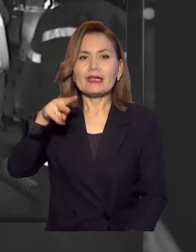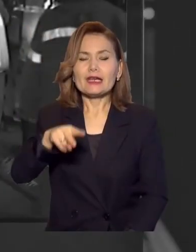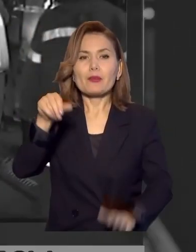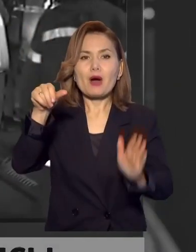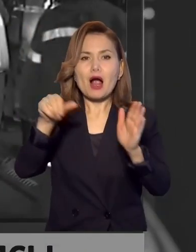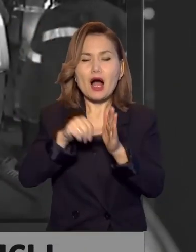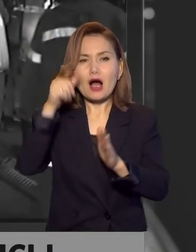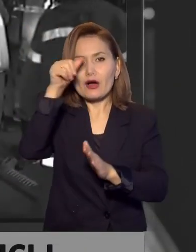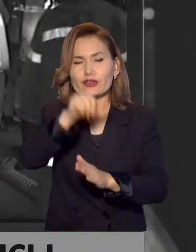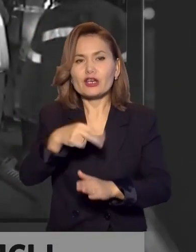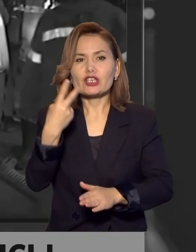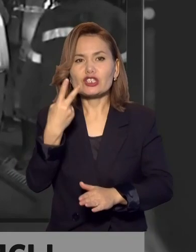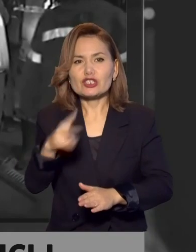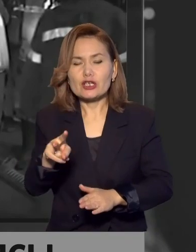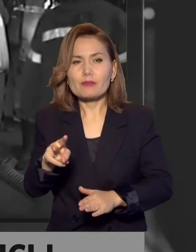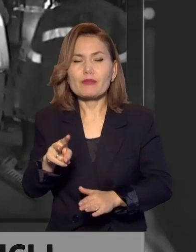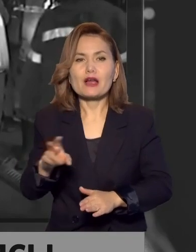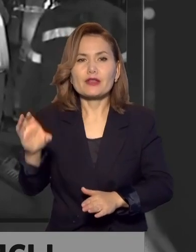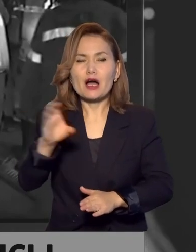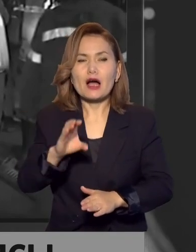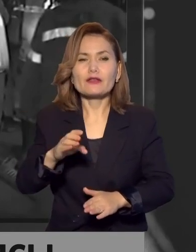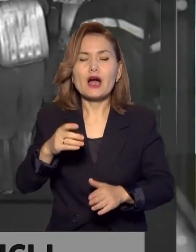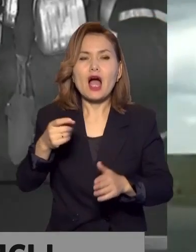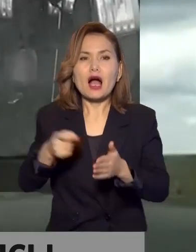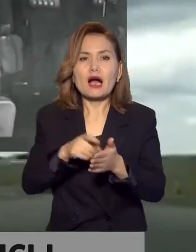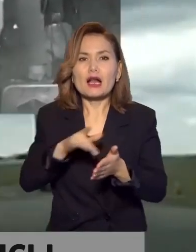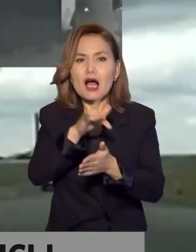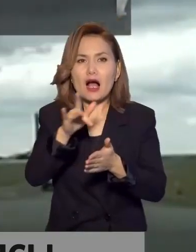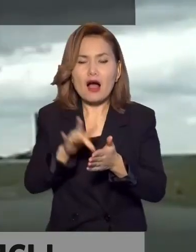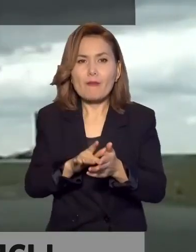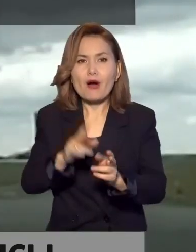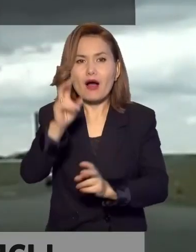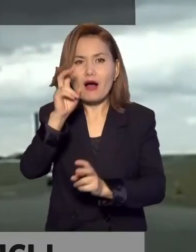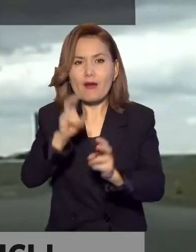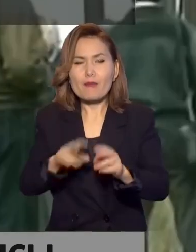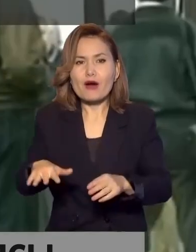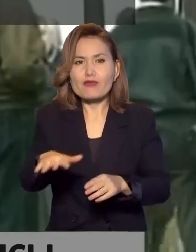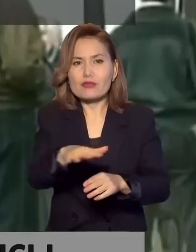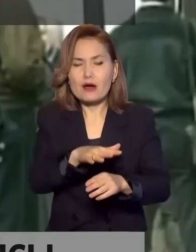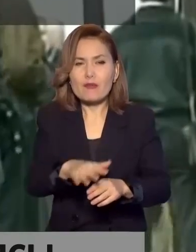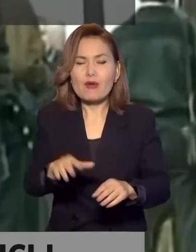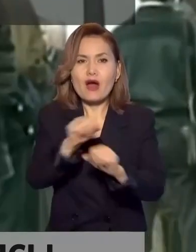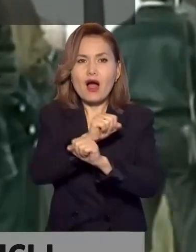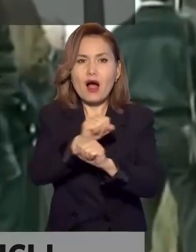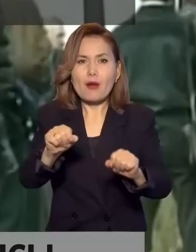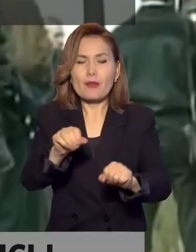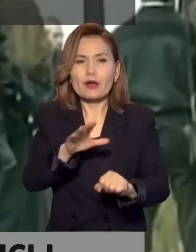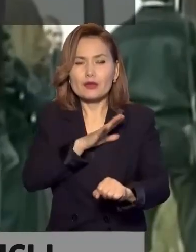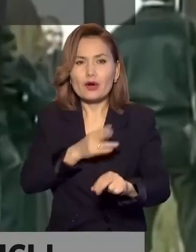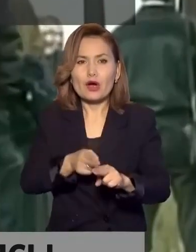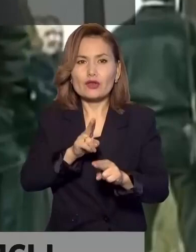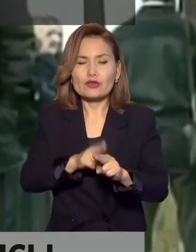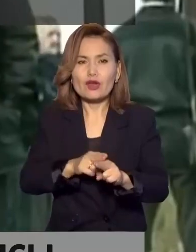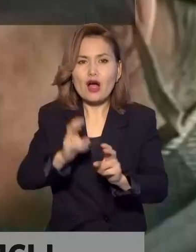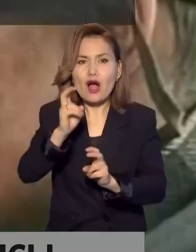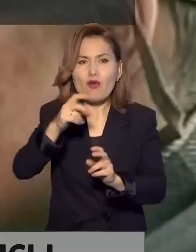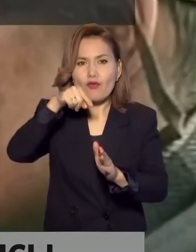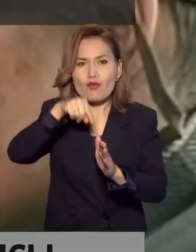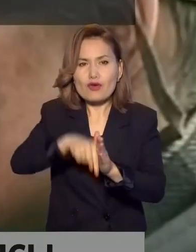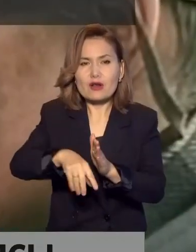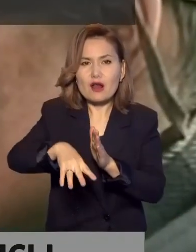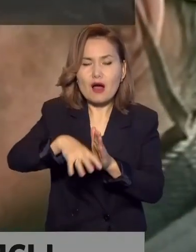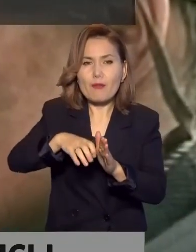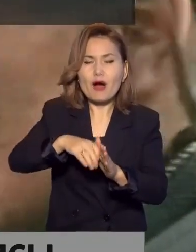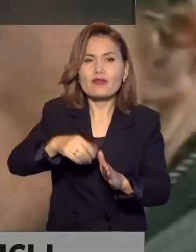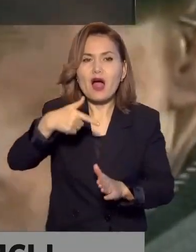2006 жыл 20 қыркүйек Қарағанды облысының Шахтинск қаласындағы Ленин атындағы шахтада апат болды. Бұрғылау жұмыстары кезінде газ бен